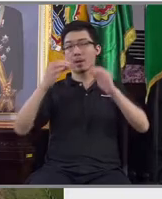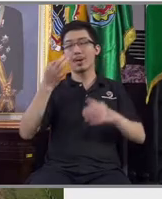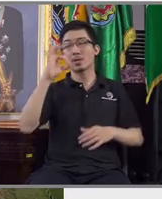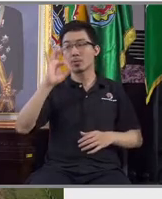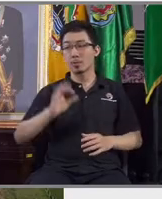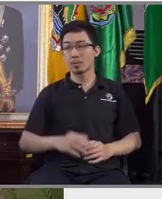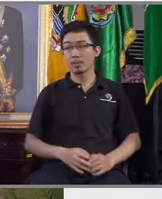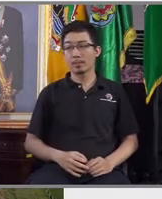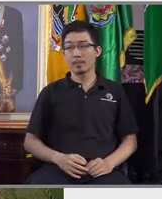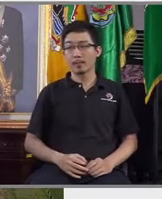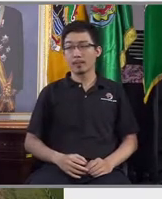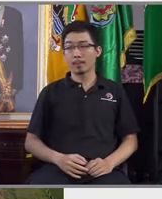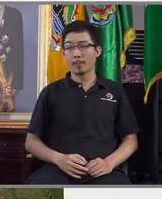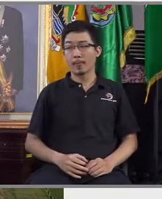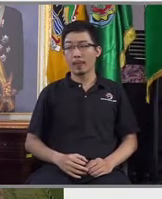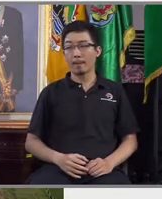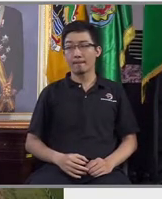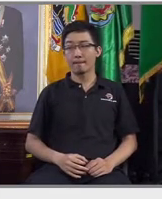Kesiapan daerah